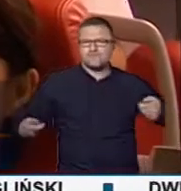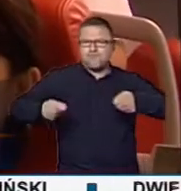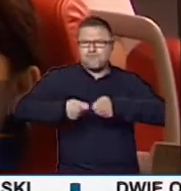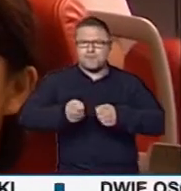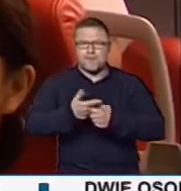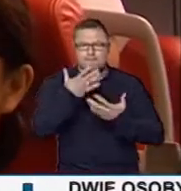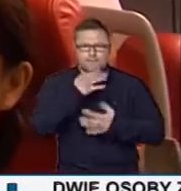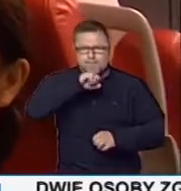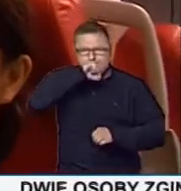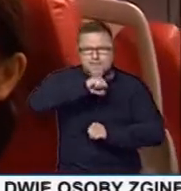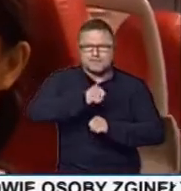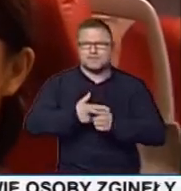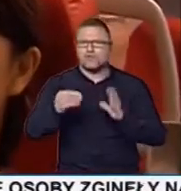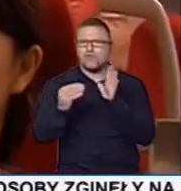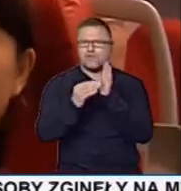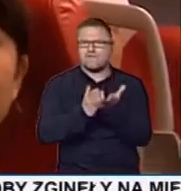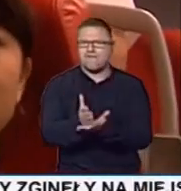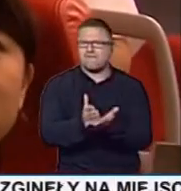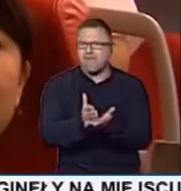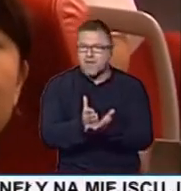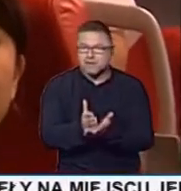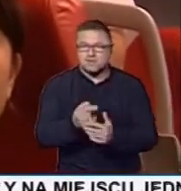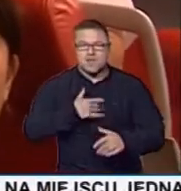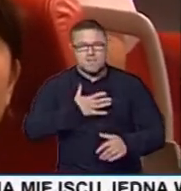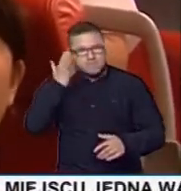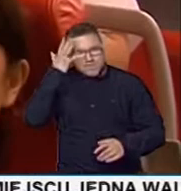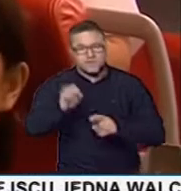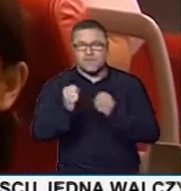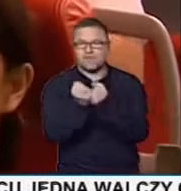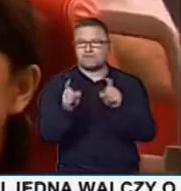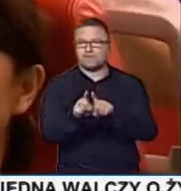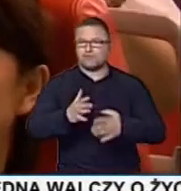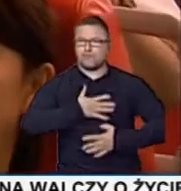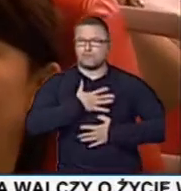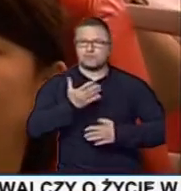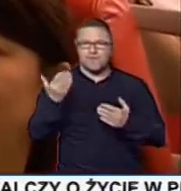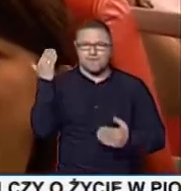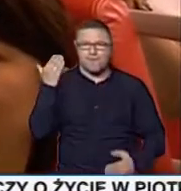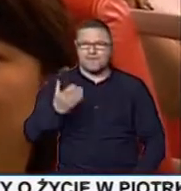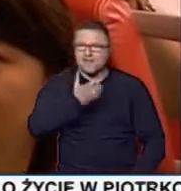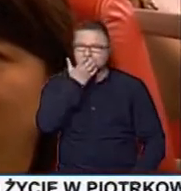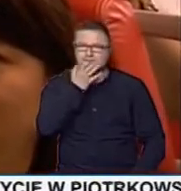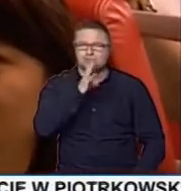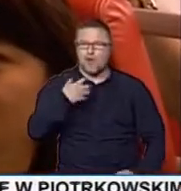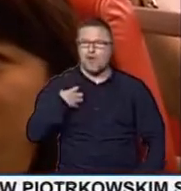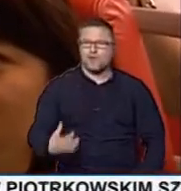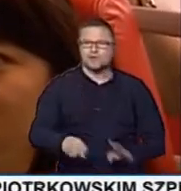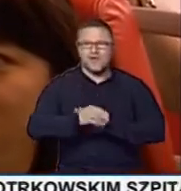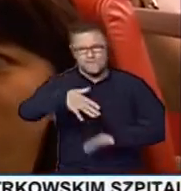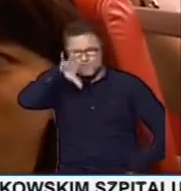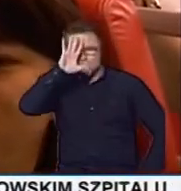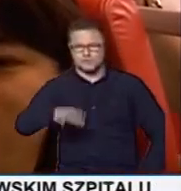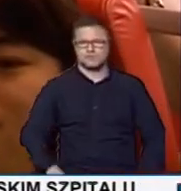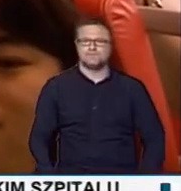tę pasję i doświadczenie wiary. Mamy nadzieję, że w Krakowie też poczujemy tak ciepłe powitanie, taką gościnę jak w Łodzi.